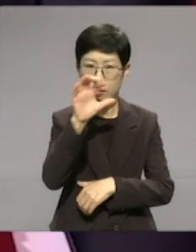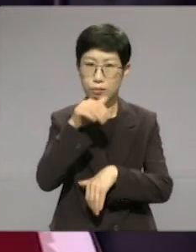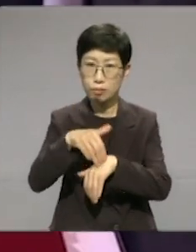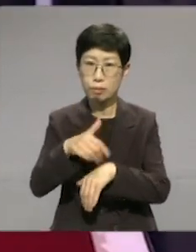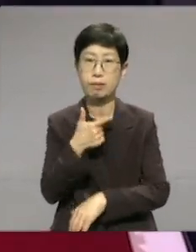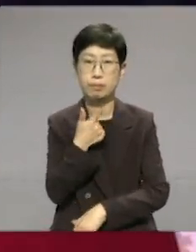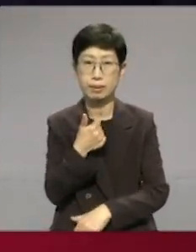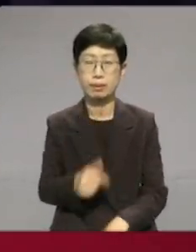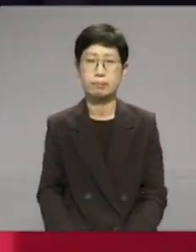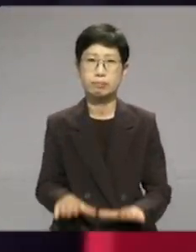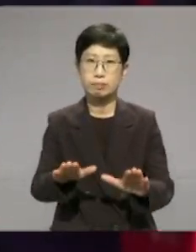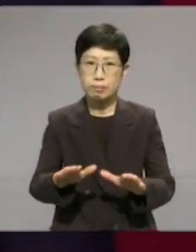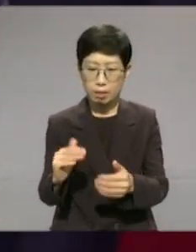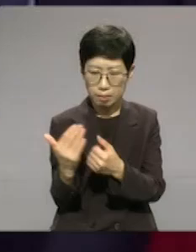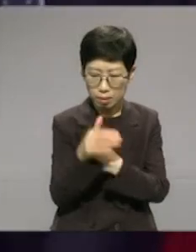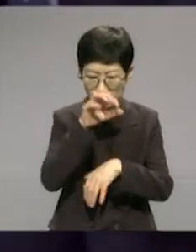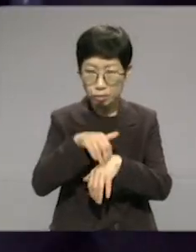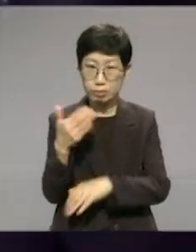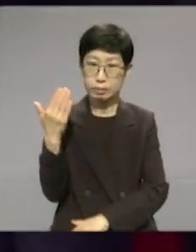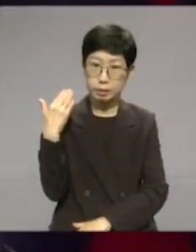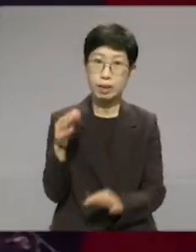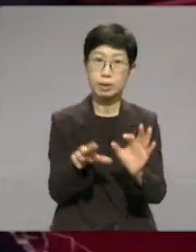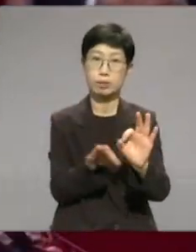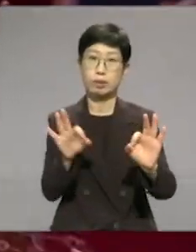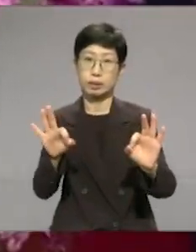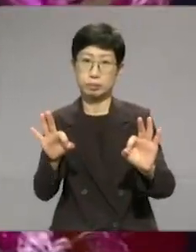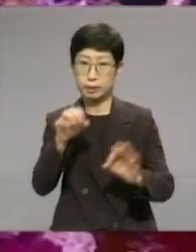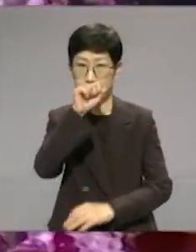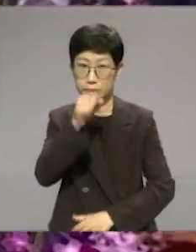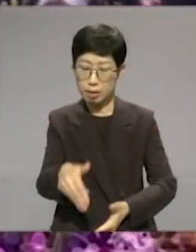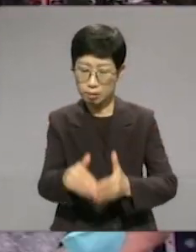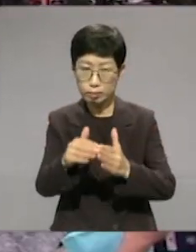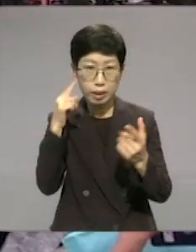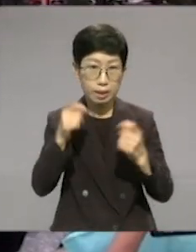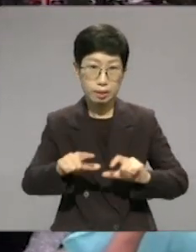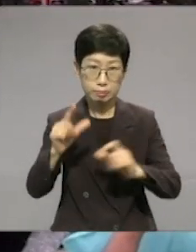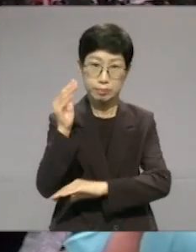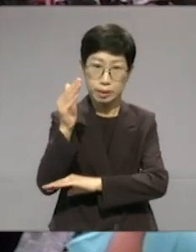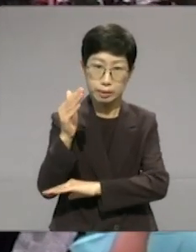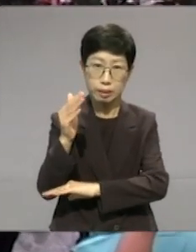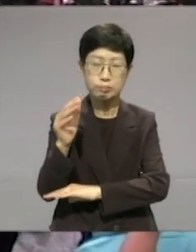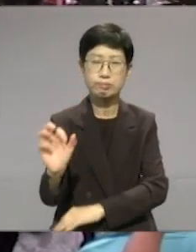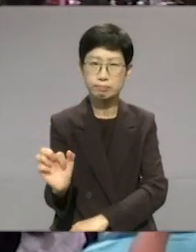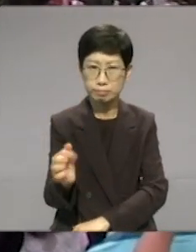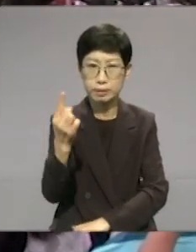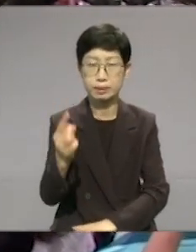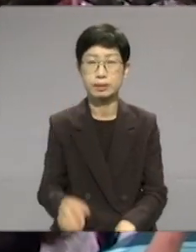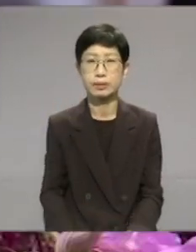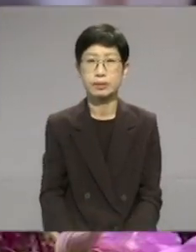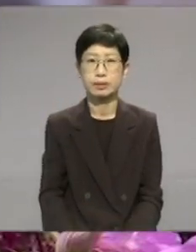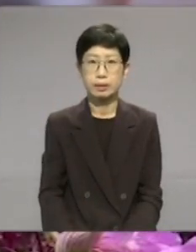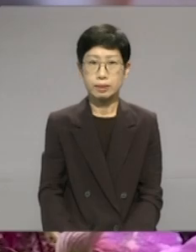있습니다 이번 대만 포위 훈련은 지난 10일 라이 총통의 대만 건국 기념일 기념 연설을 겨냥한 것으로 풀이됩니다